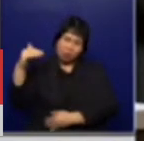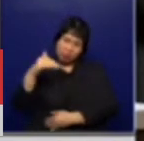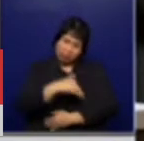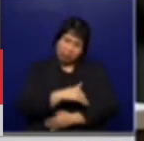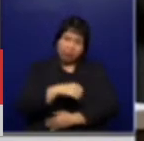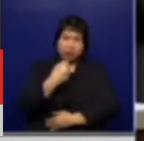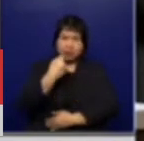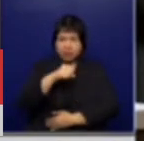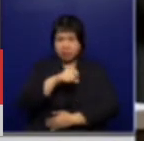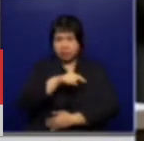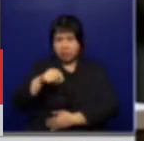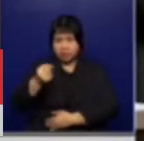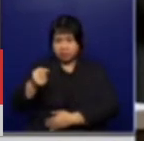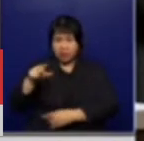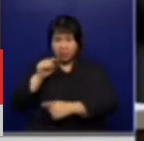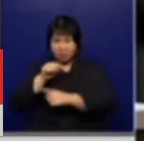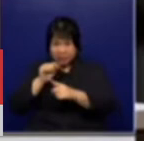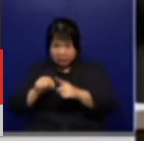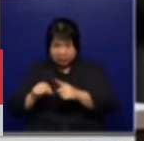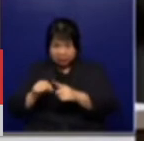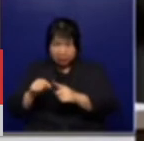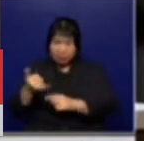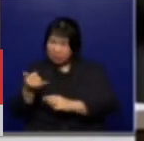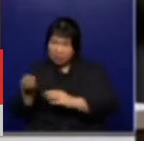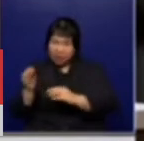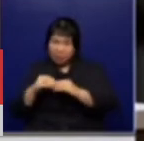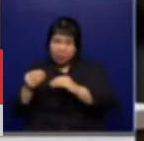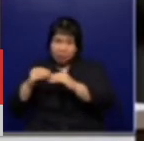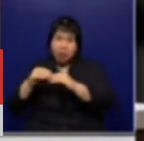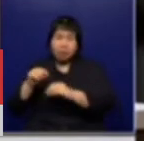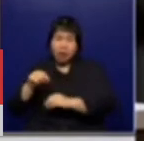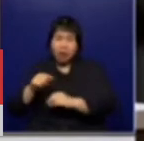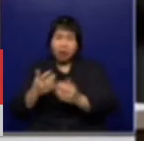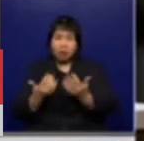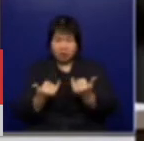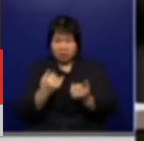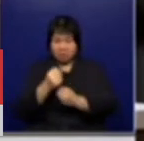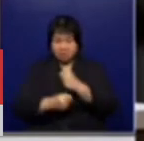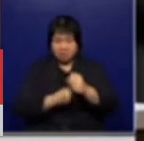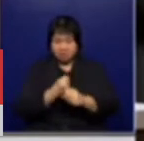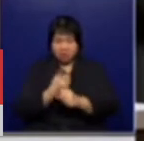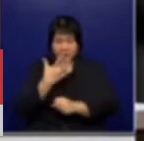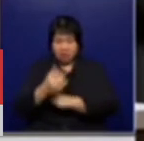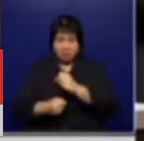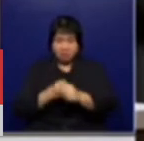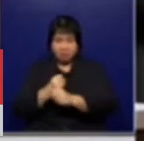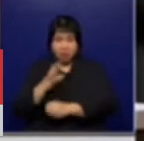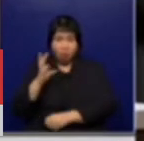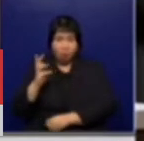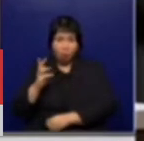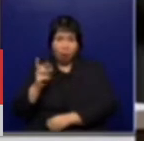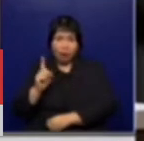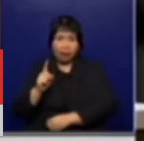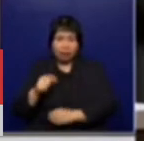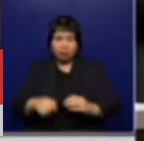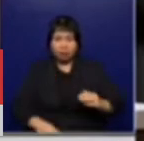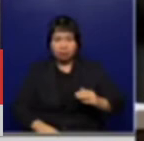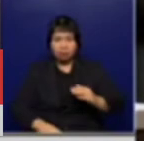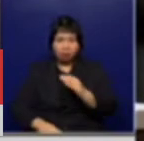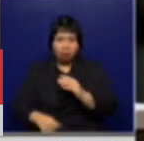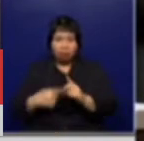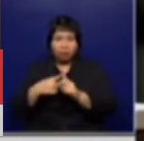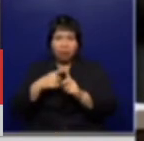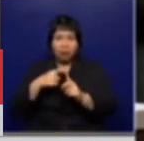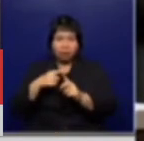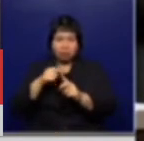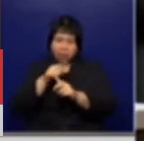10-13% หรืออาจจะมากกว่านั้นทำให้เศรษฐกิจภาพรวมตลอดระยะเวลา 5-6 ปีที่ผ่านมานี้โตเฉลี่ยแค่ 1% เท่ากับว่า